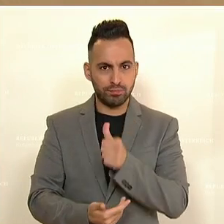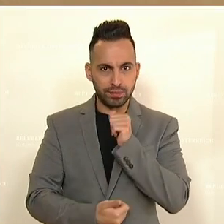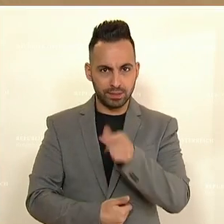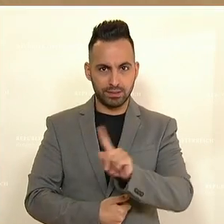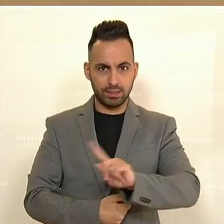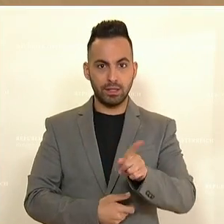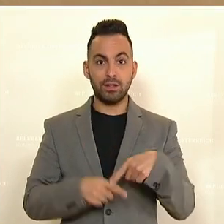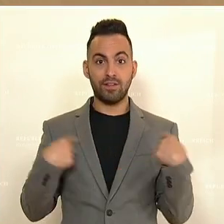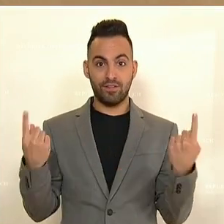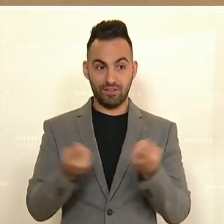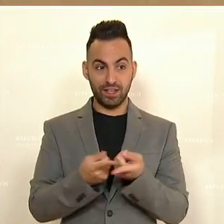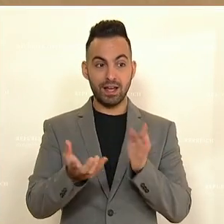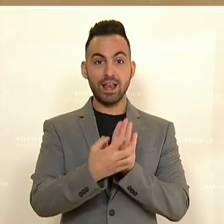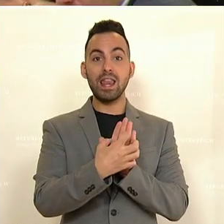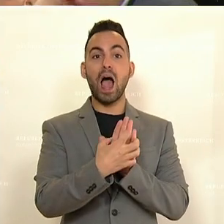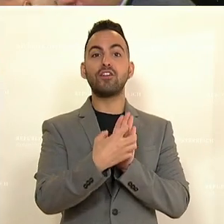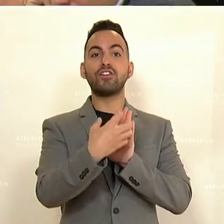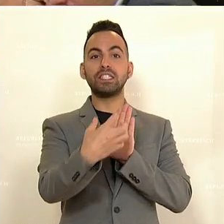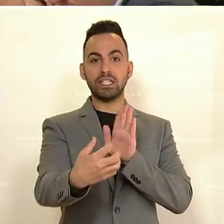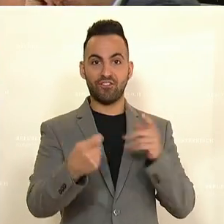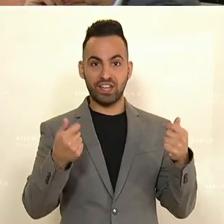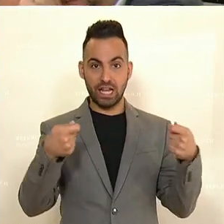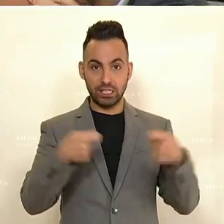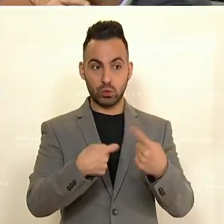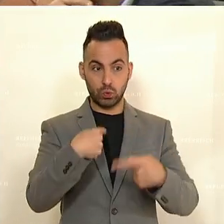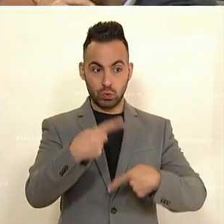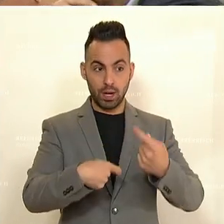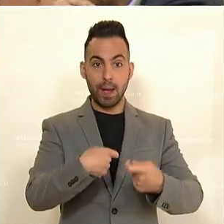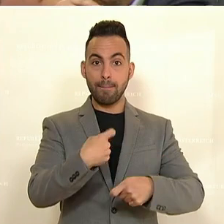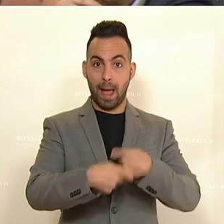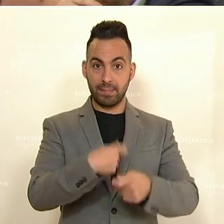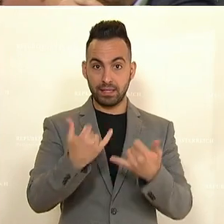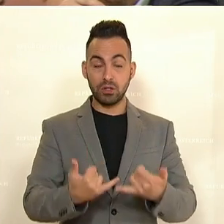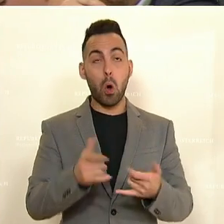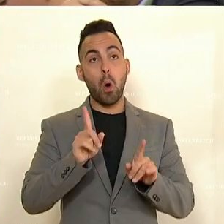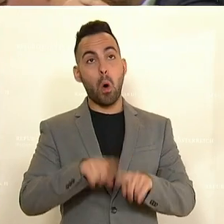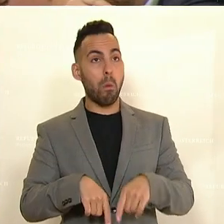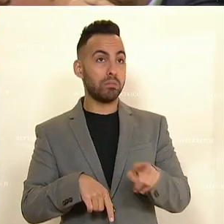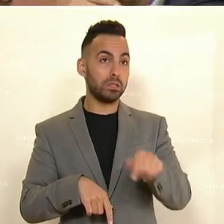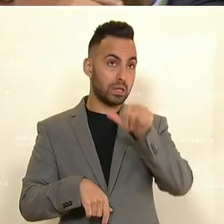einer langfristigen Finanzierung. Und ob wir das jetzt nennen